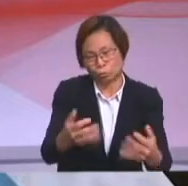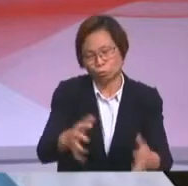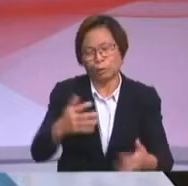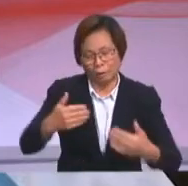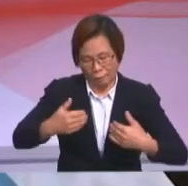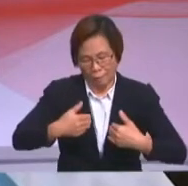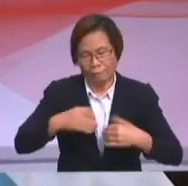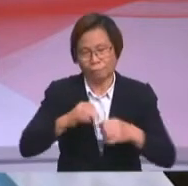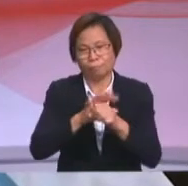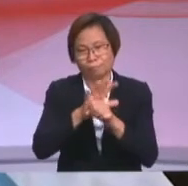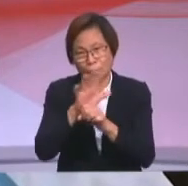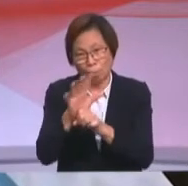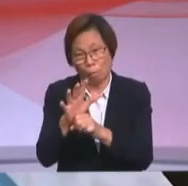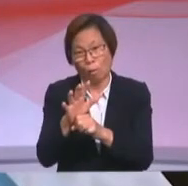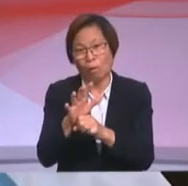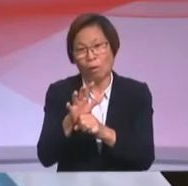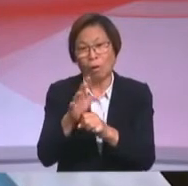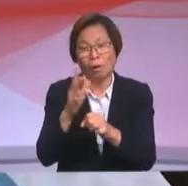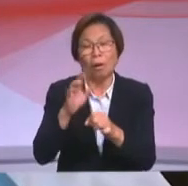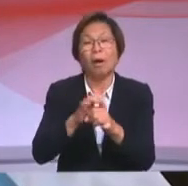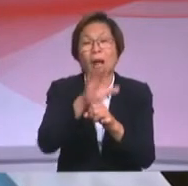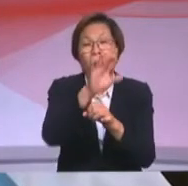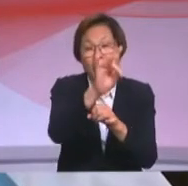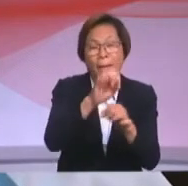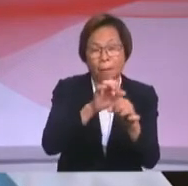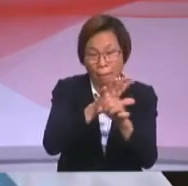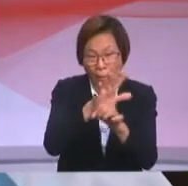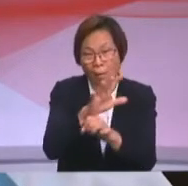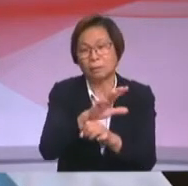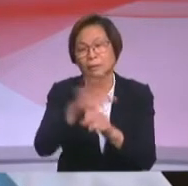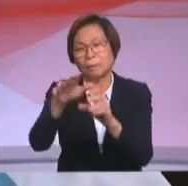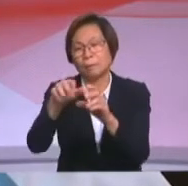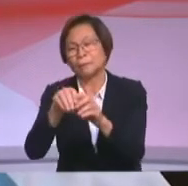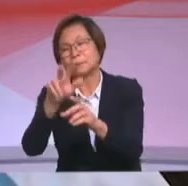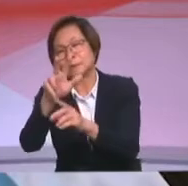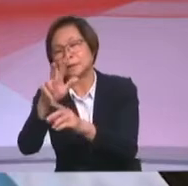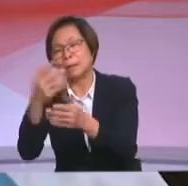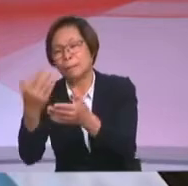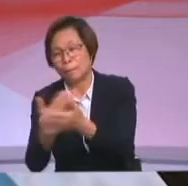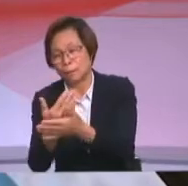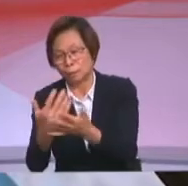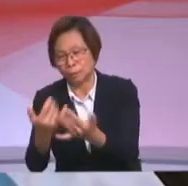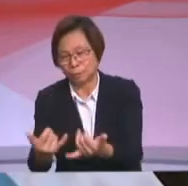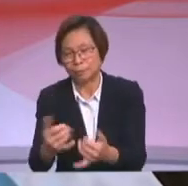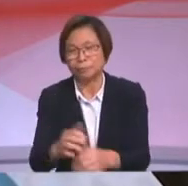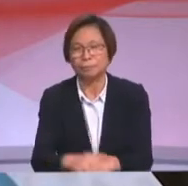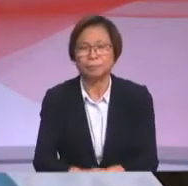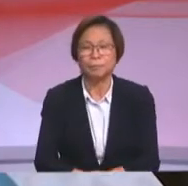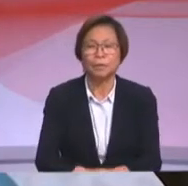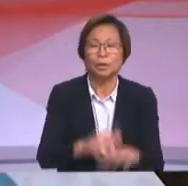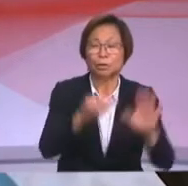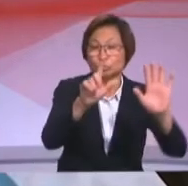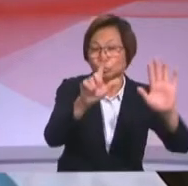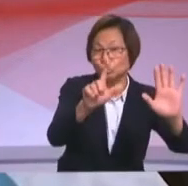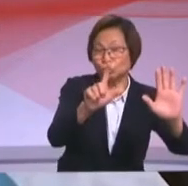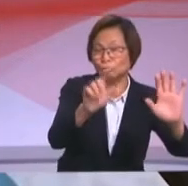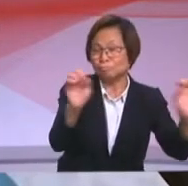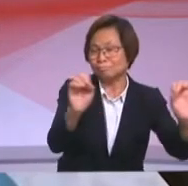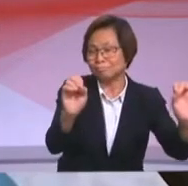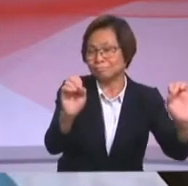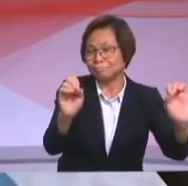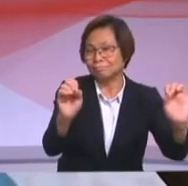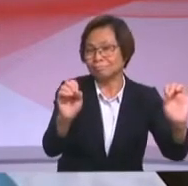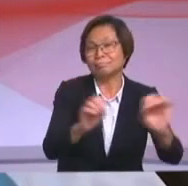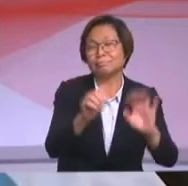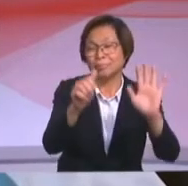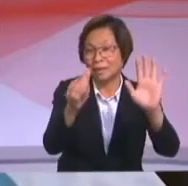dikesan di mana 8 kes dikesan positif COVID-19 termasuk 3 kes baru pada hari ini. 7 individu dikesan negatif